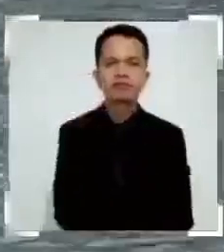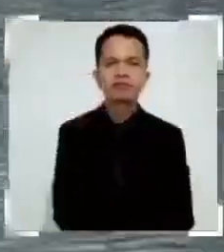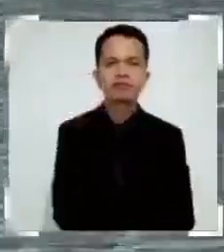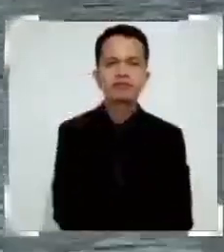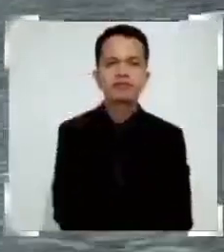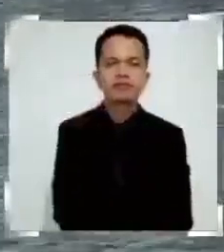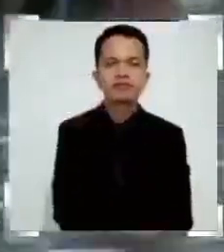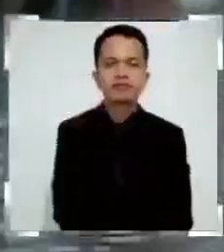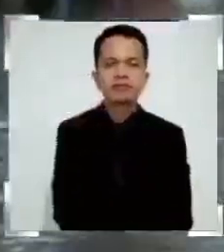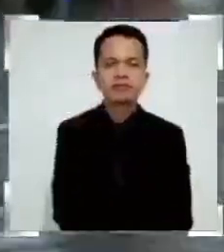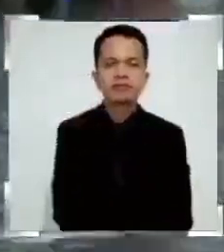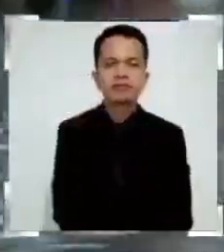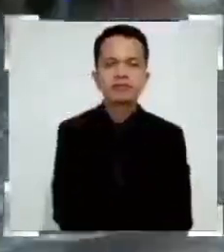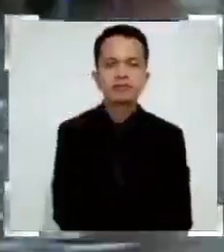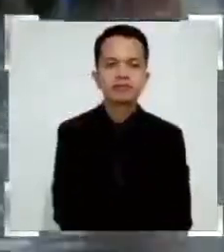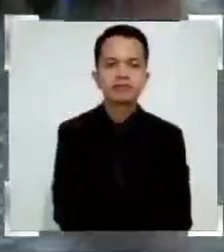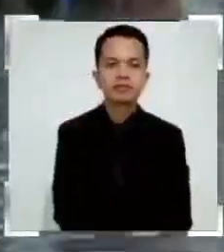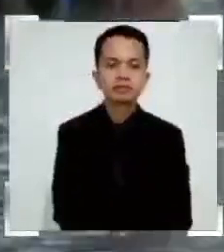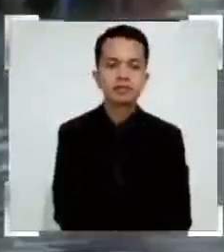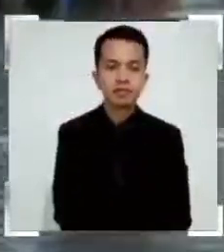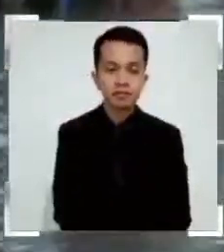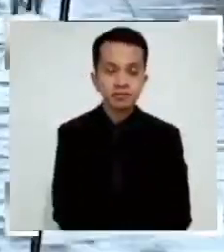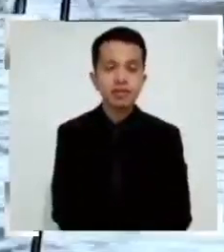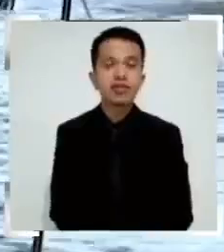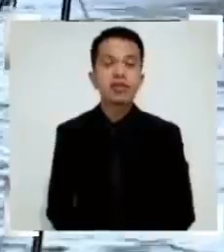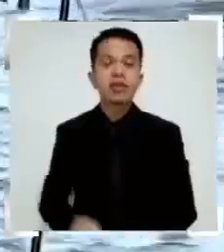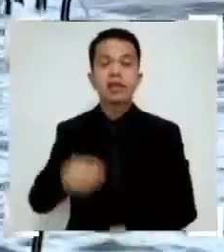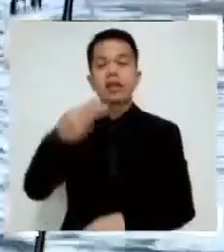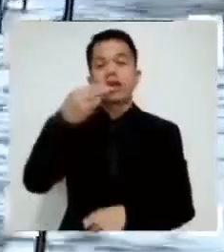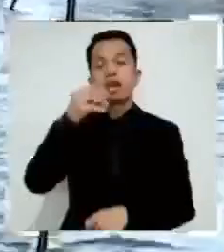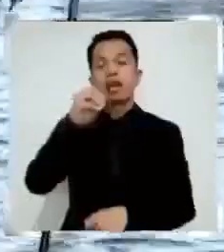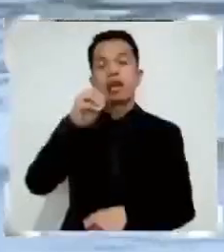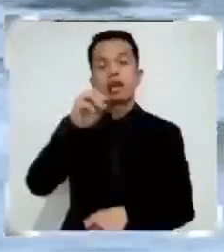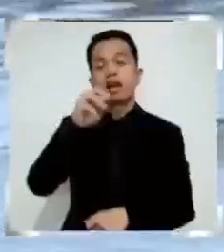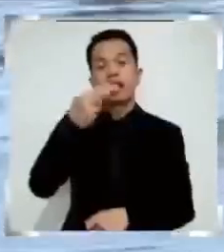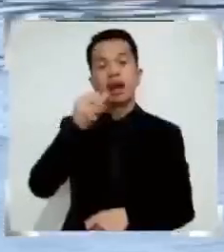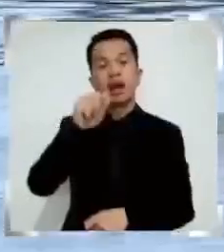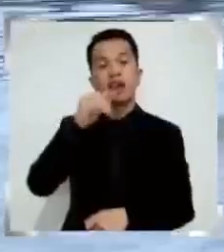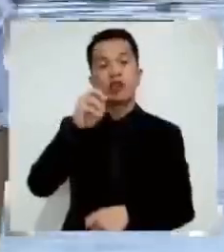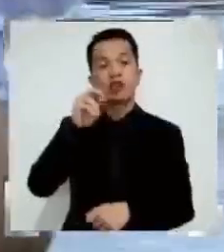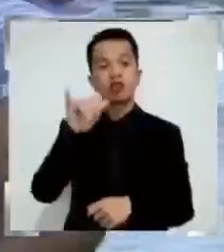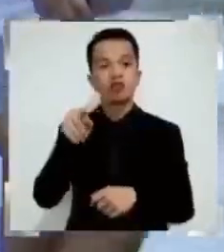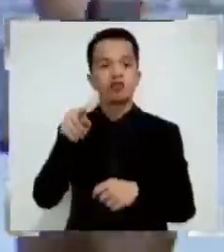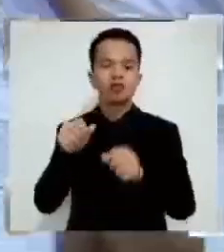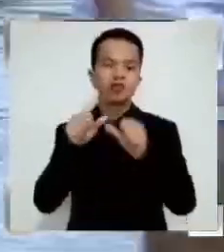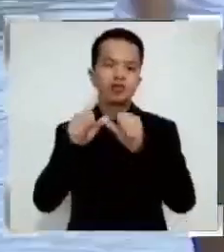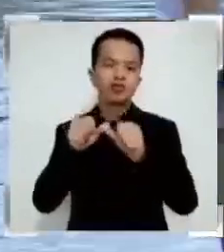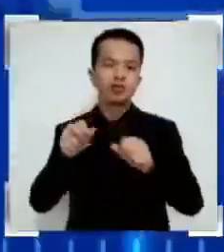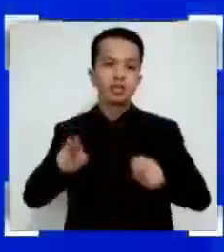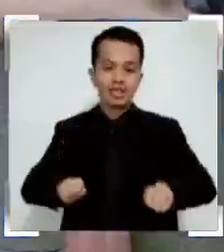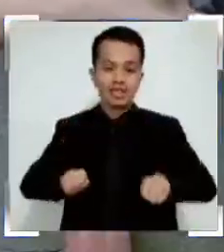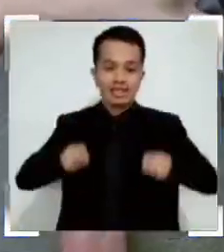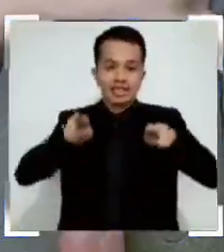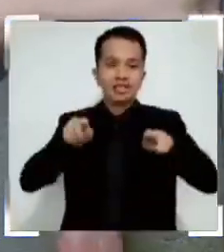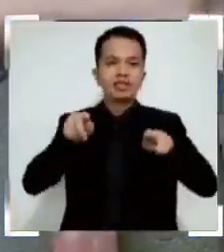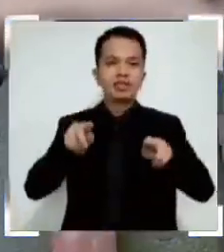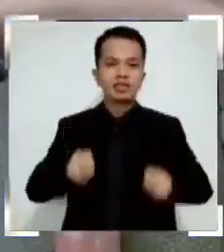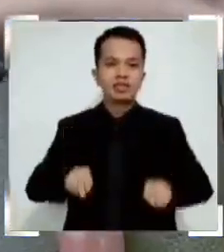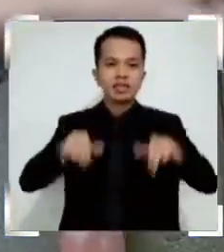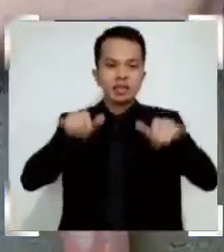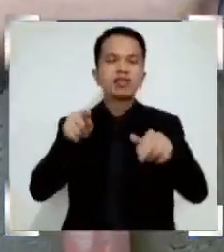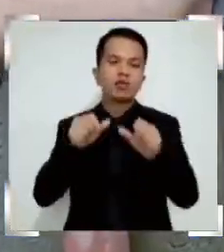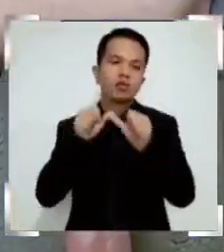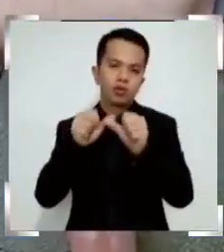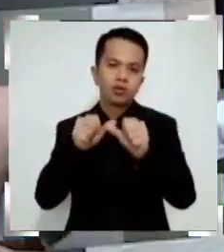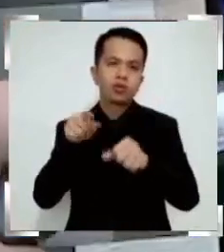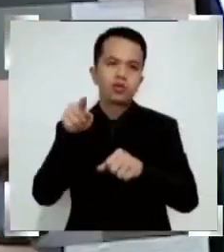Abot binti karaniwan ang baha sa Hagonoy, Bulacan kapag high tide, pero lampas pa dyan ang sumalubong sa mga residente kanina. Parang mas malalim pa sa high